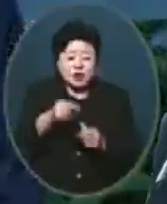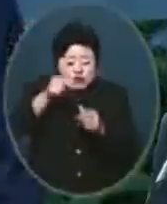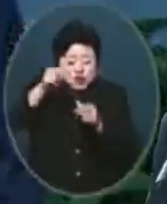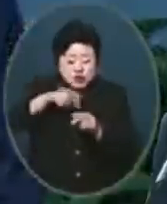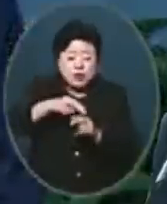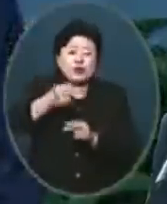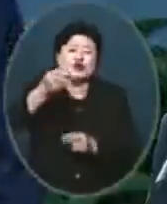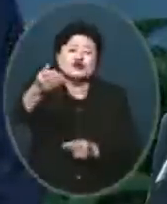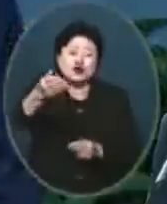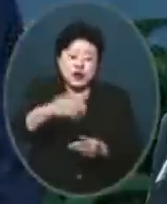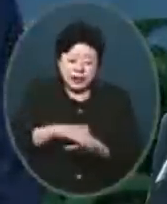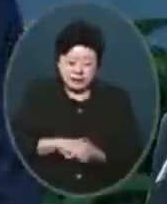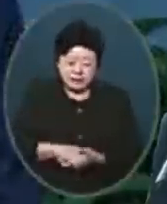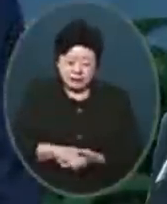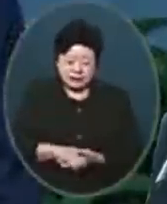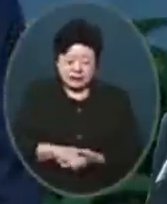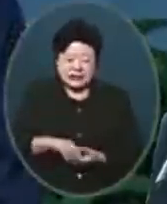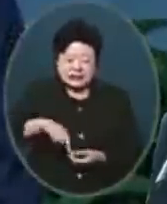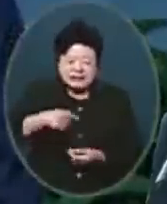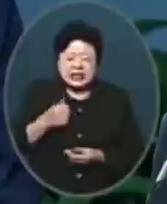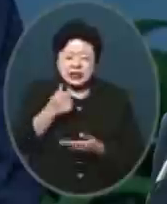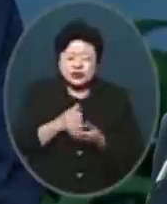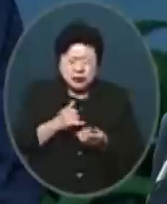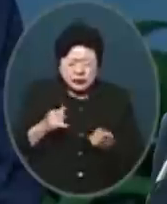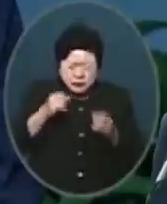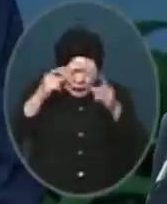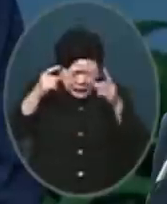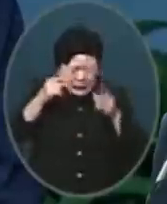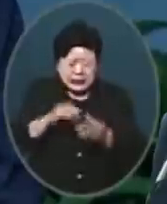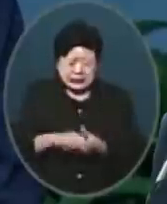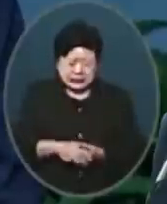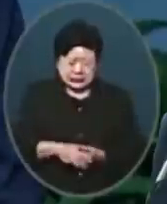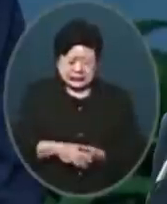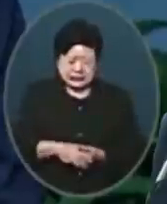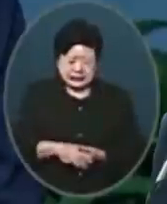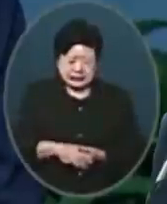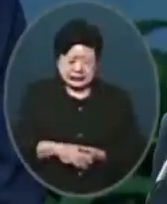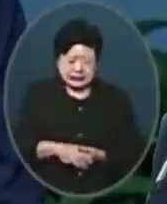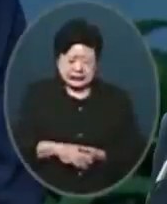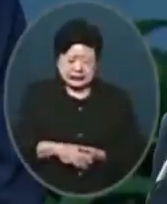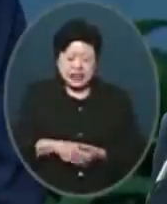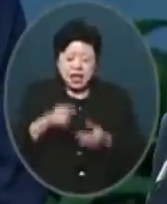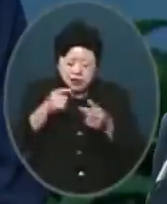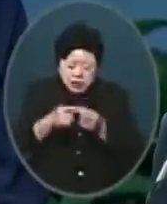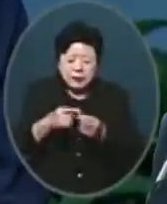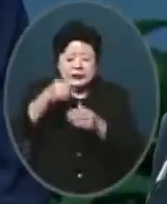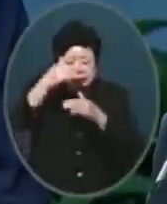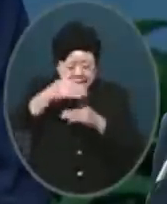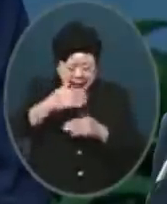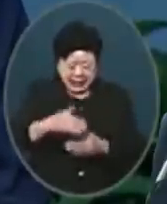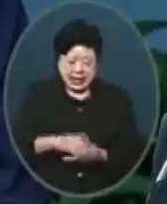것입니다. 자기가 죄인인 것을 깨닫는 것, 그것이 첫 단계인 것입니다.